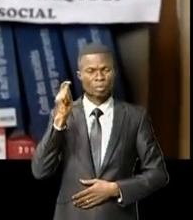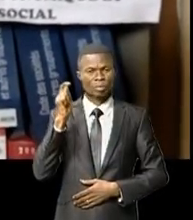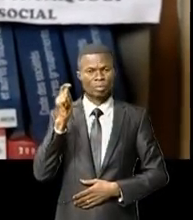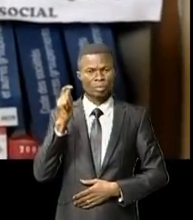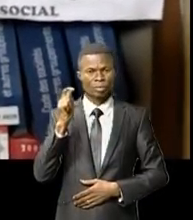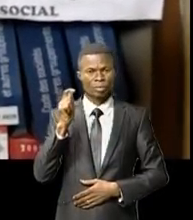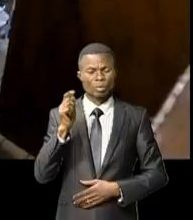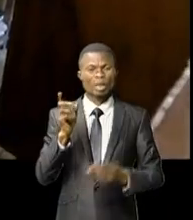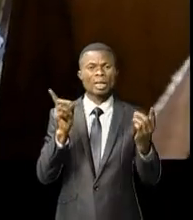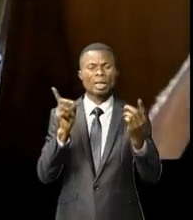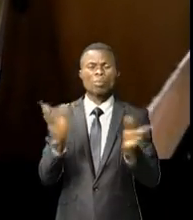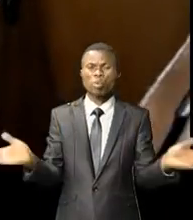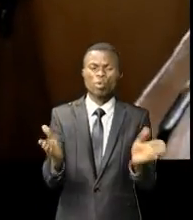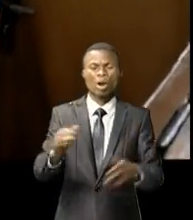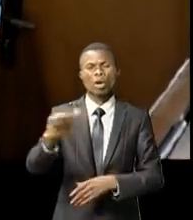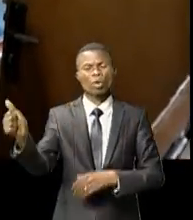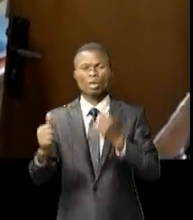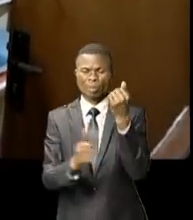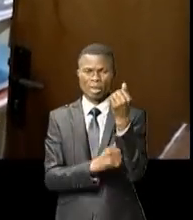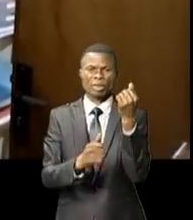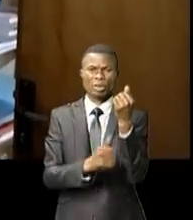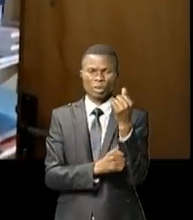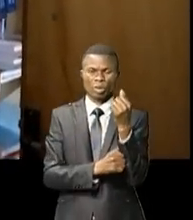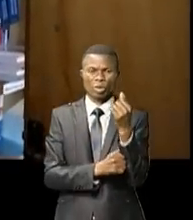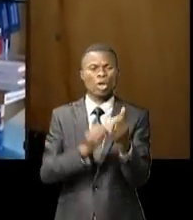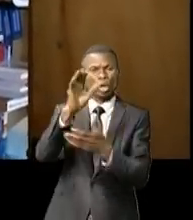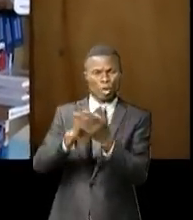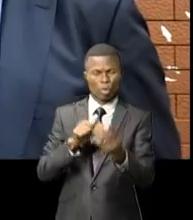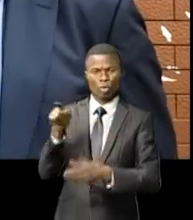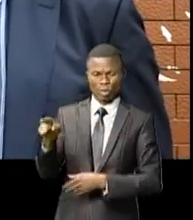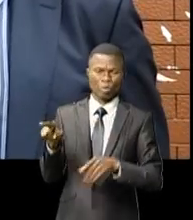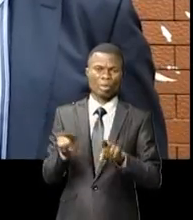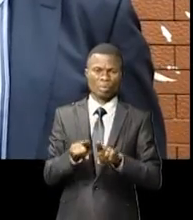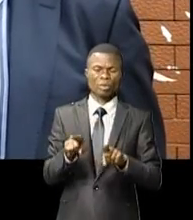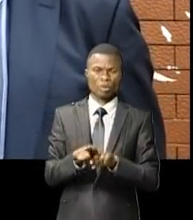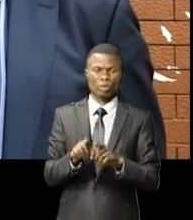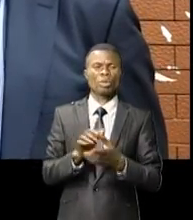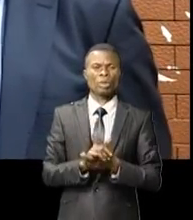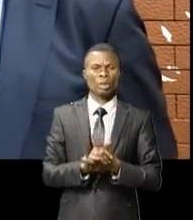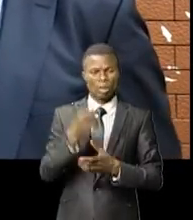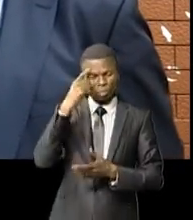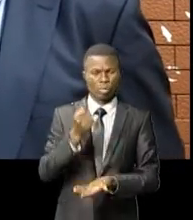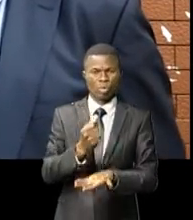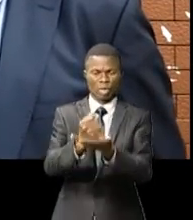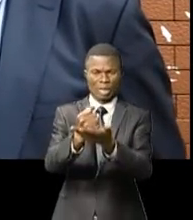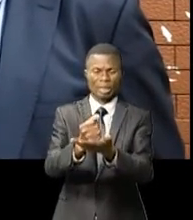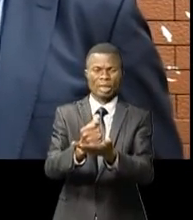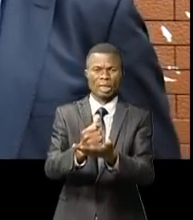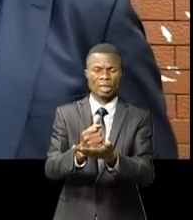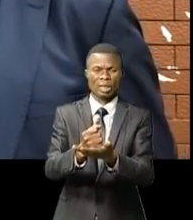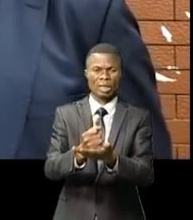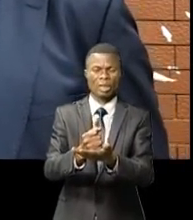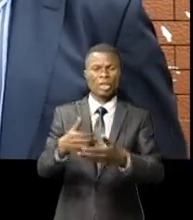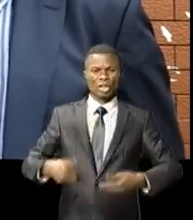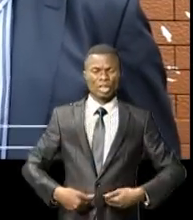était pour inciter les autres qui peuvent faire aussi la même chose pour aider la